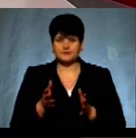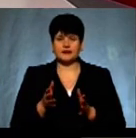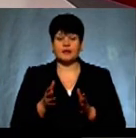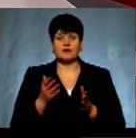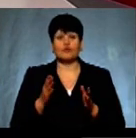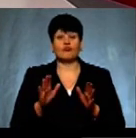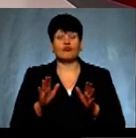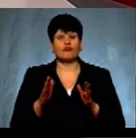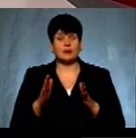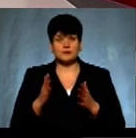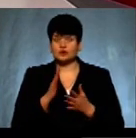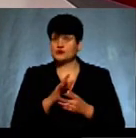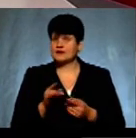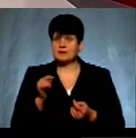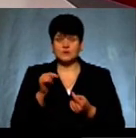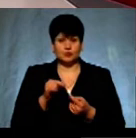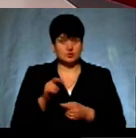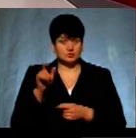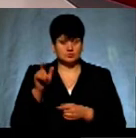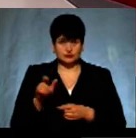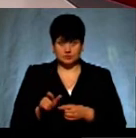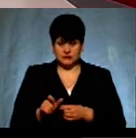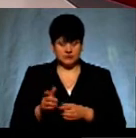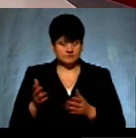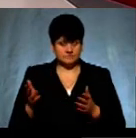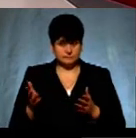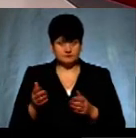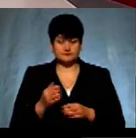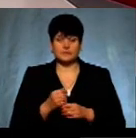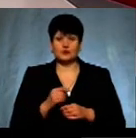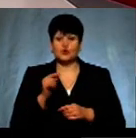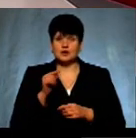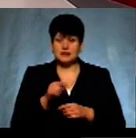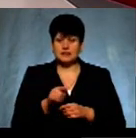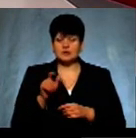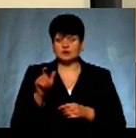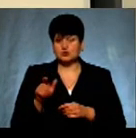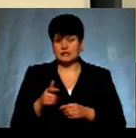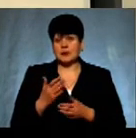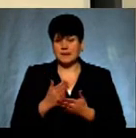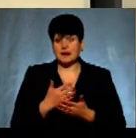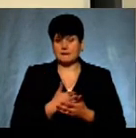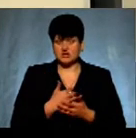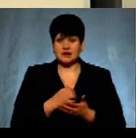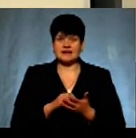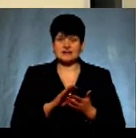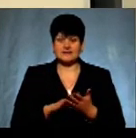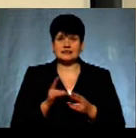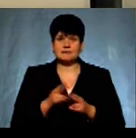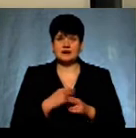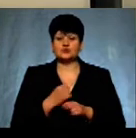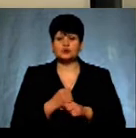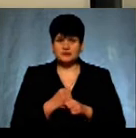якщо не підійде людина зазначеному роботодавцю, тоді, якщо людина має бажання реєструватися як безробітний,